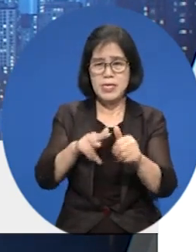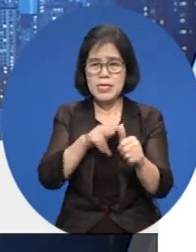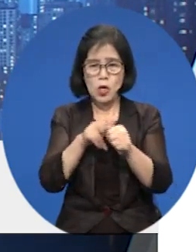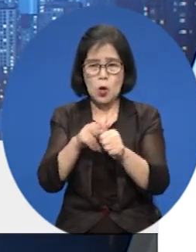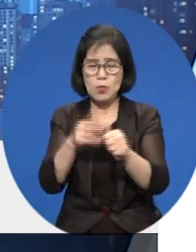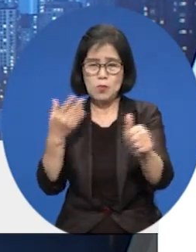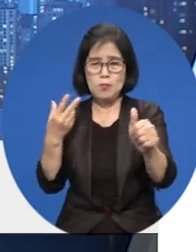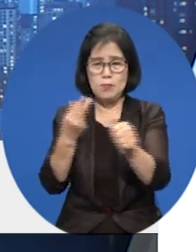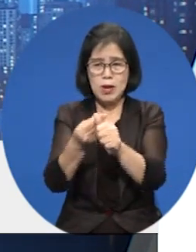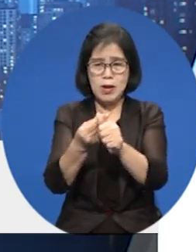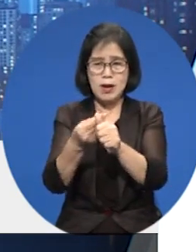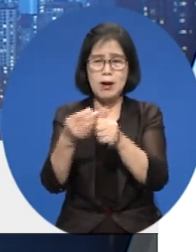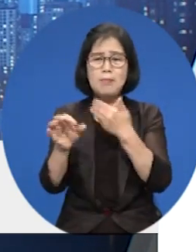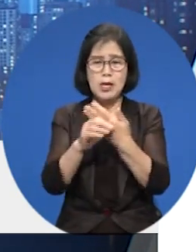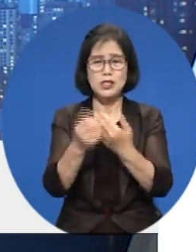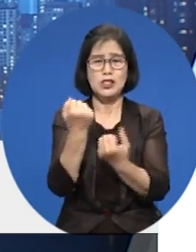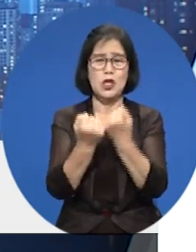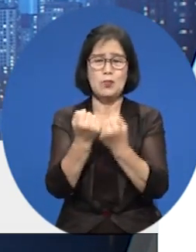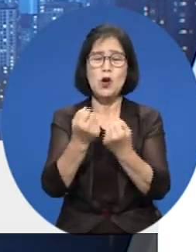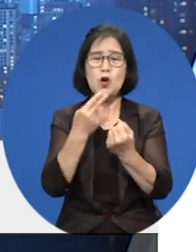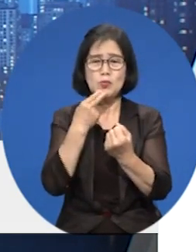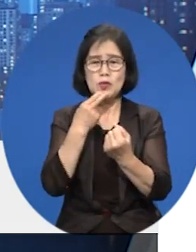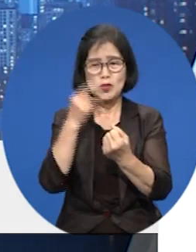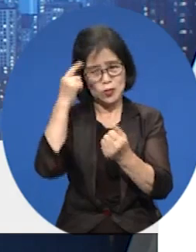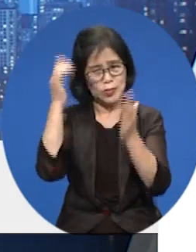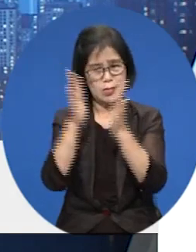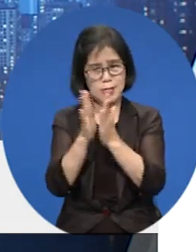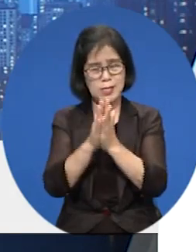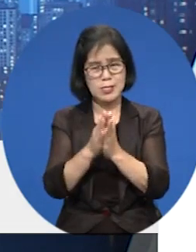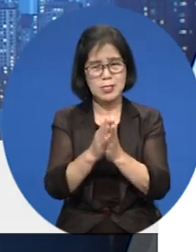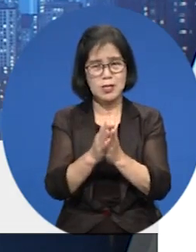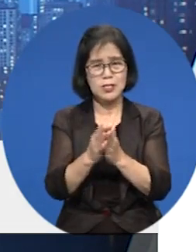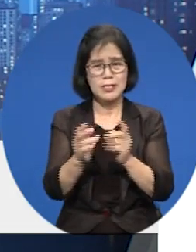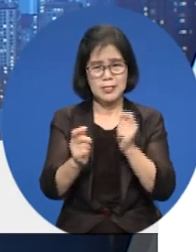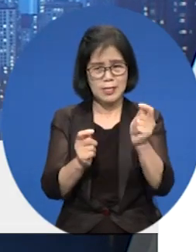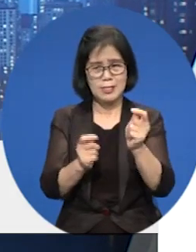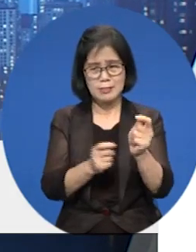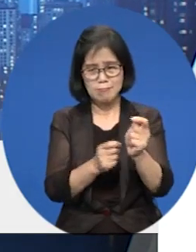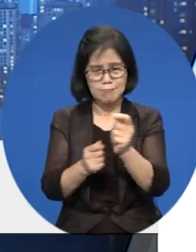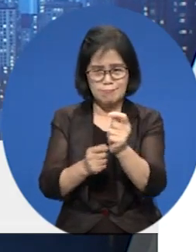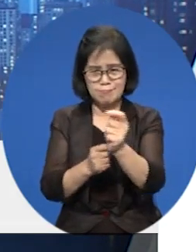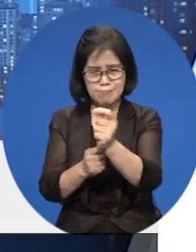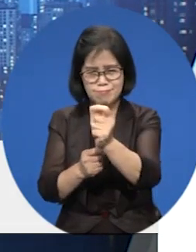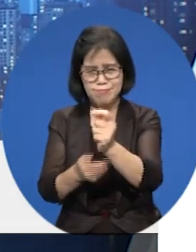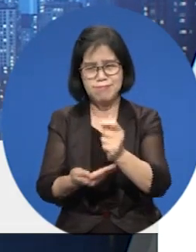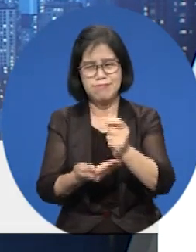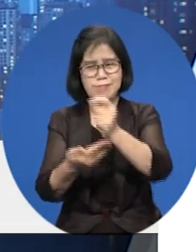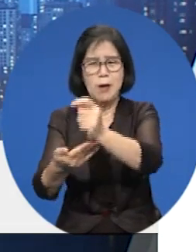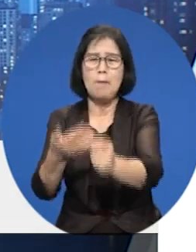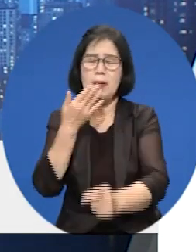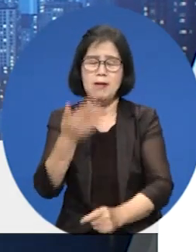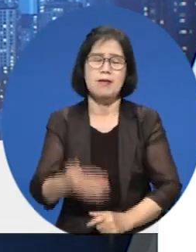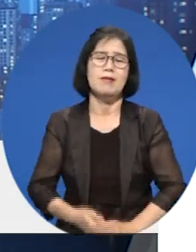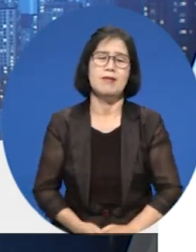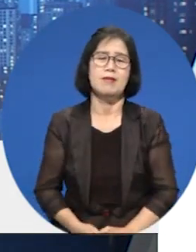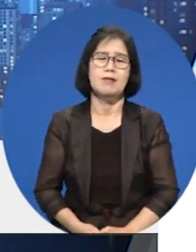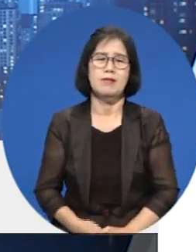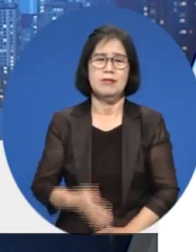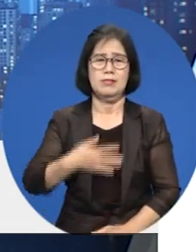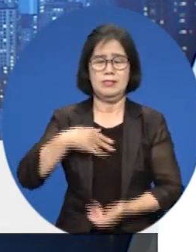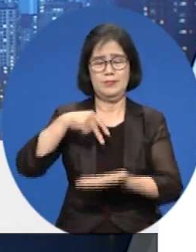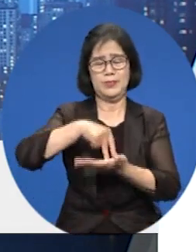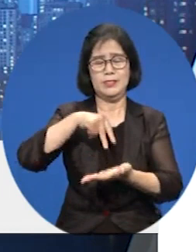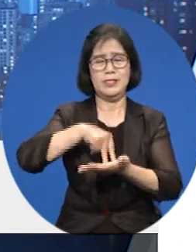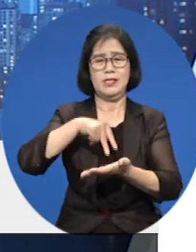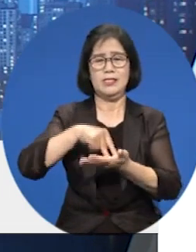가서 굳이 설명하지 않아도 이승기에게 맞춤형으로 또 운전을 해서 모셔다 드릴 수 있게 되죠 저로서는 이것이